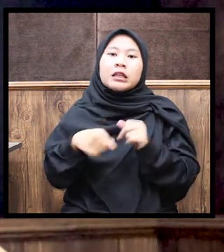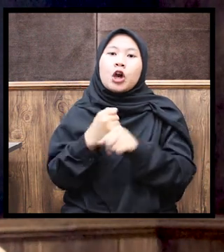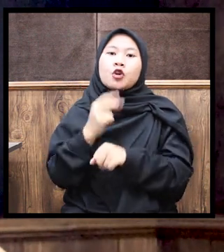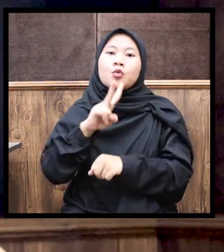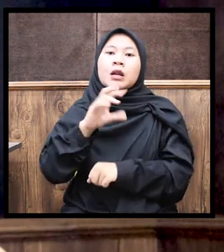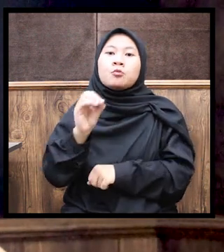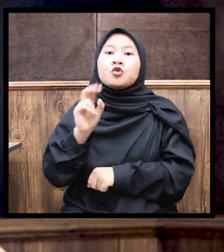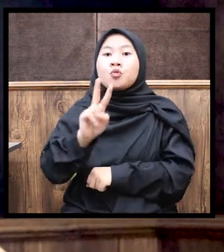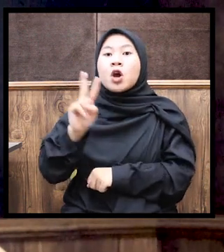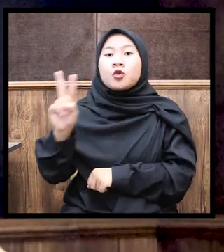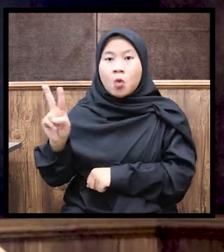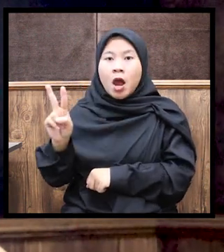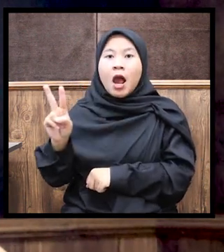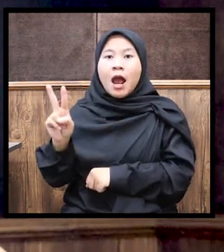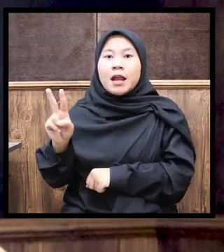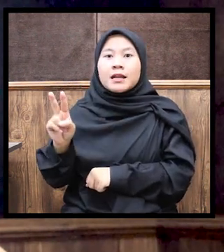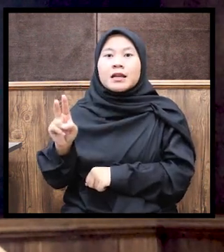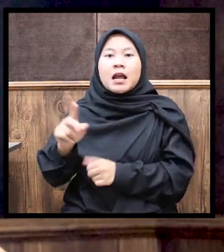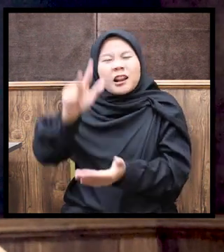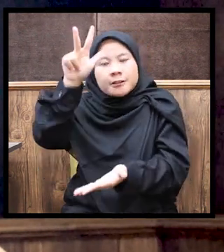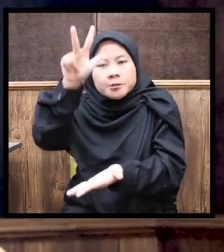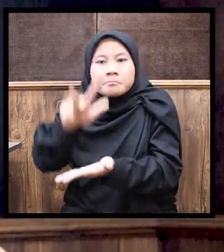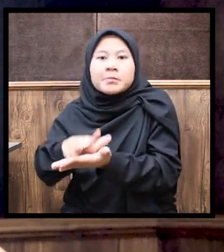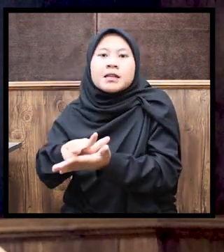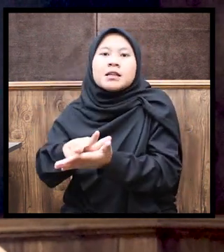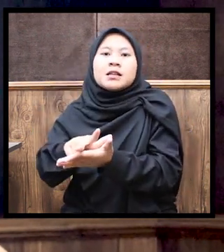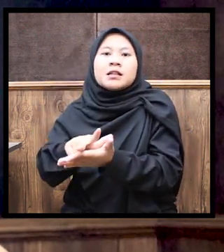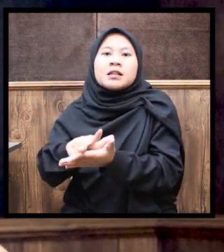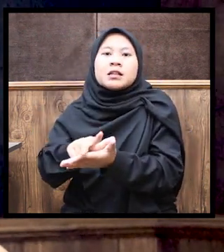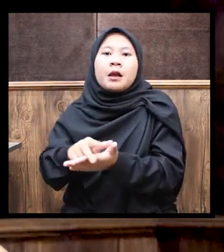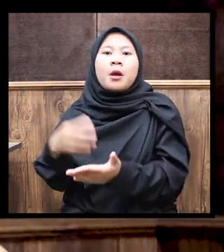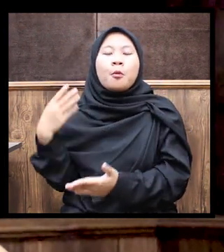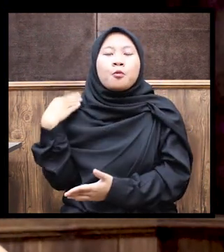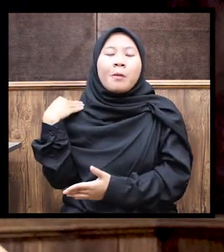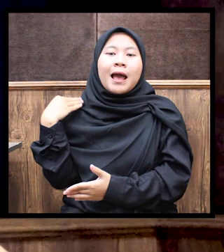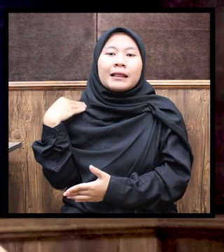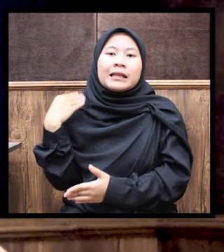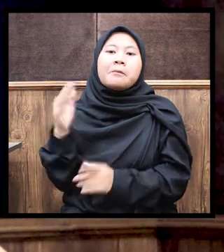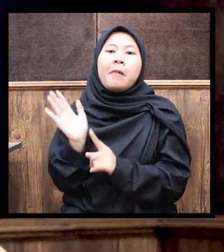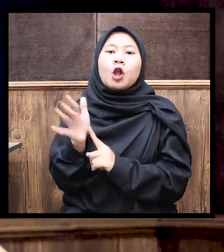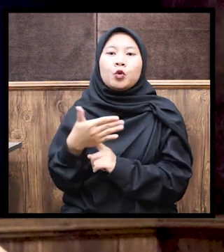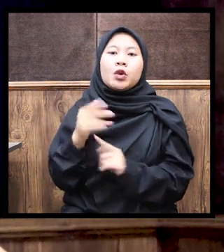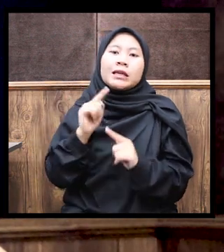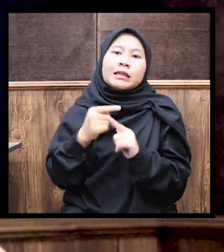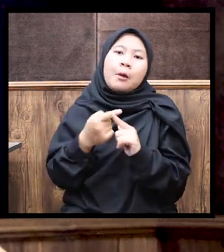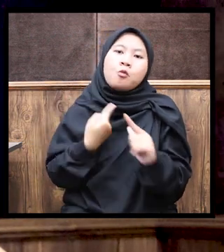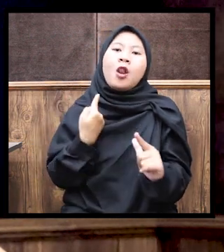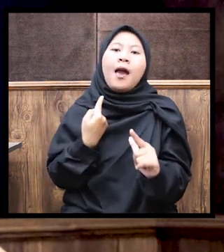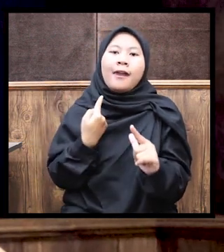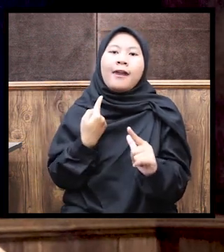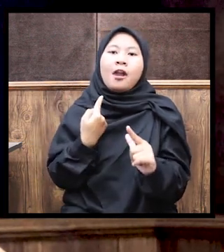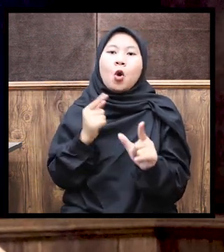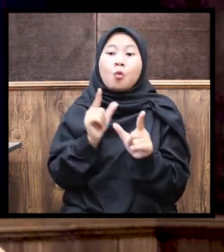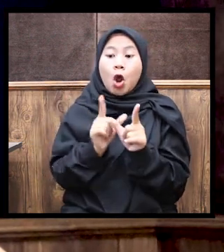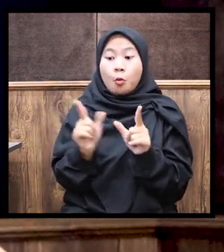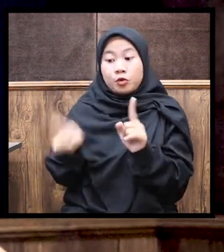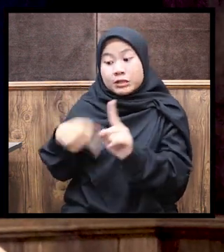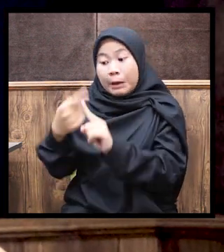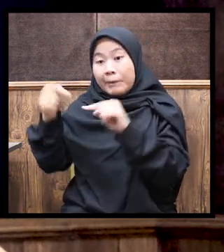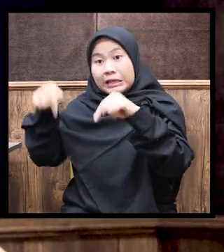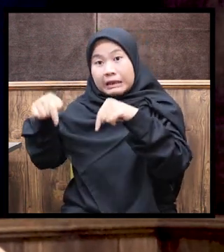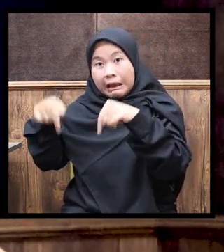Bupati Bantul saat itu dan saat itu kita sudah mulai kita akan melakukan apa saja walaupun saat ini kita masih